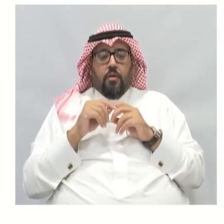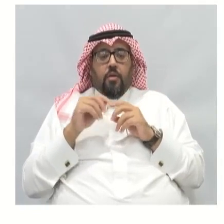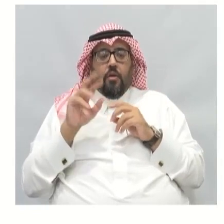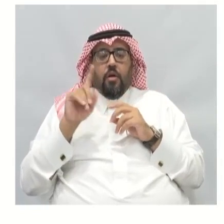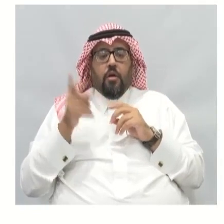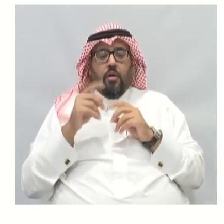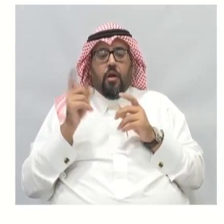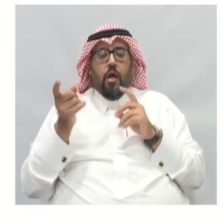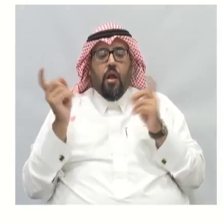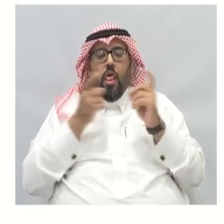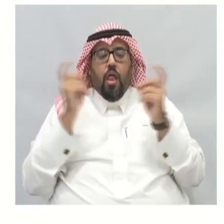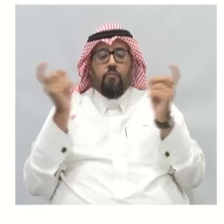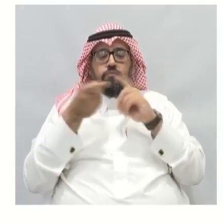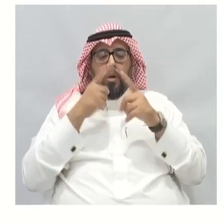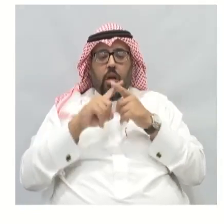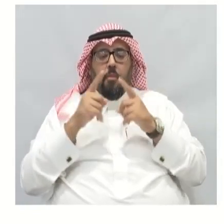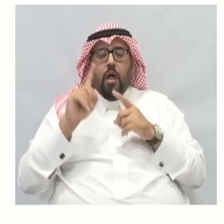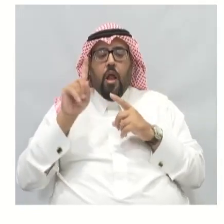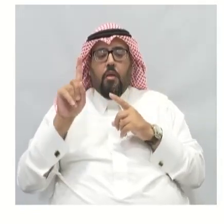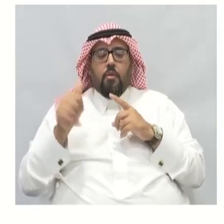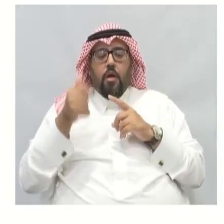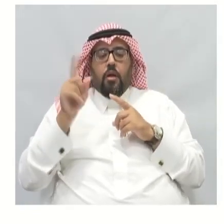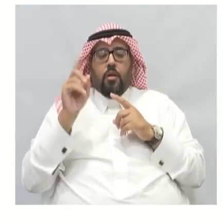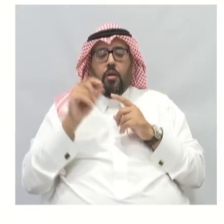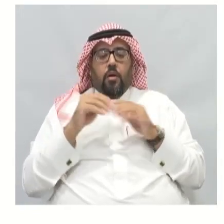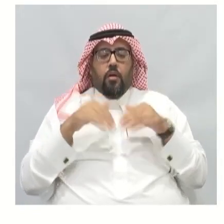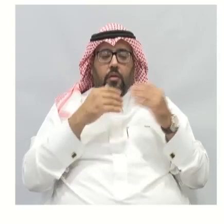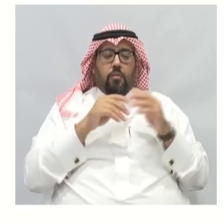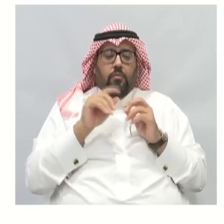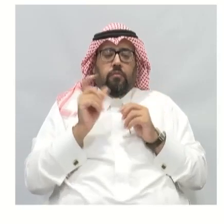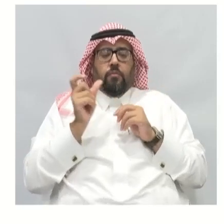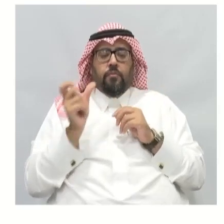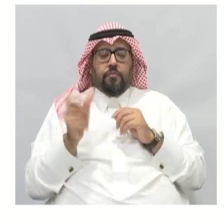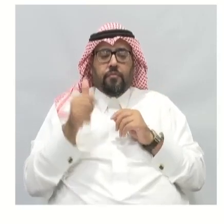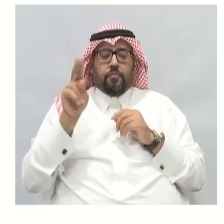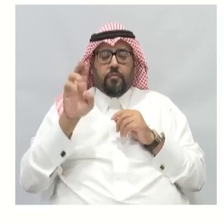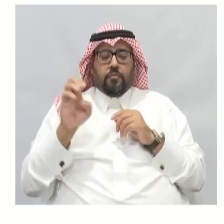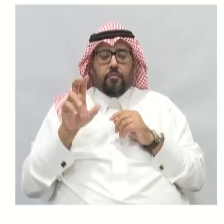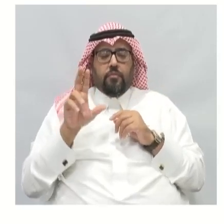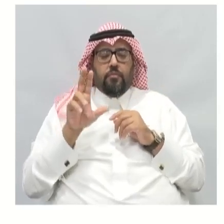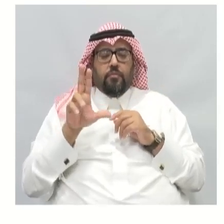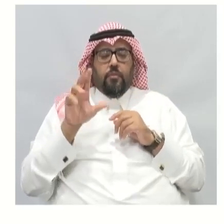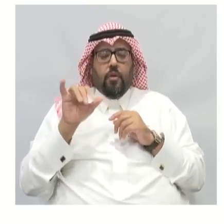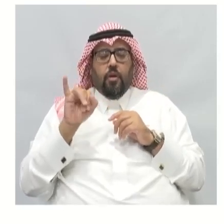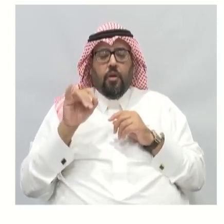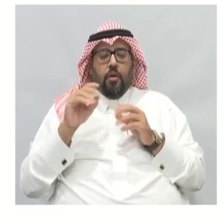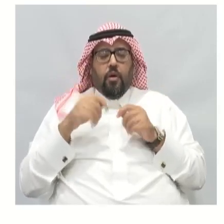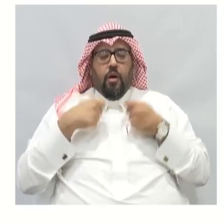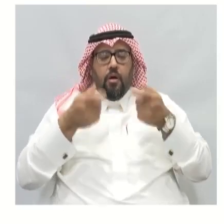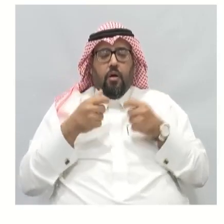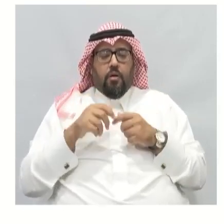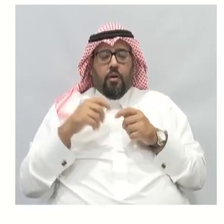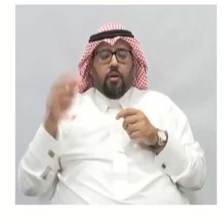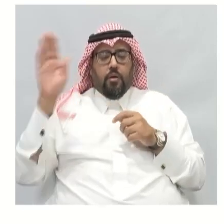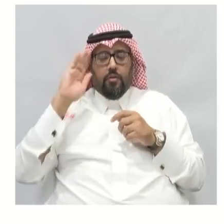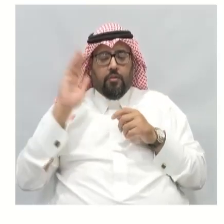الحرب البارده تحدثنا هنا ايضا عن الناتج المحلي وهو ثاني او معدى الانفاق العسكري فيها نحو